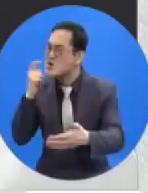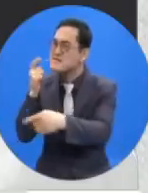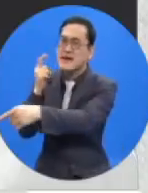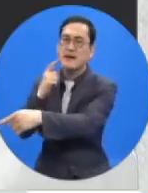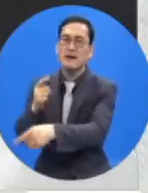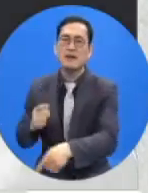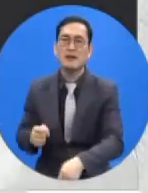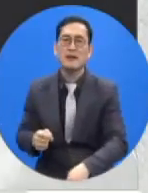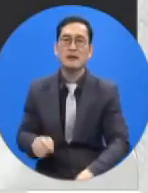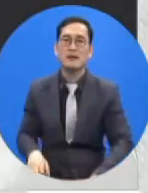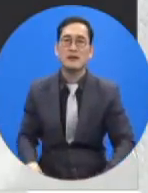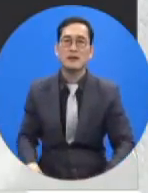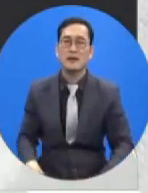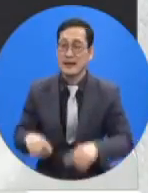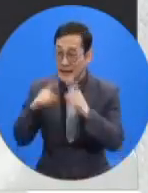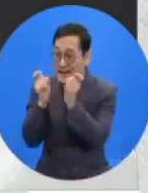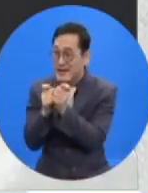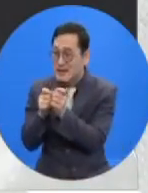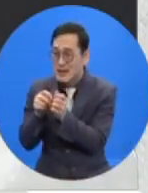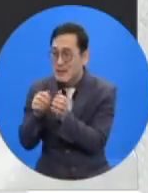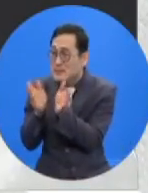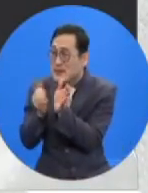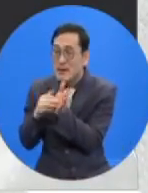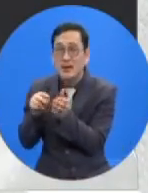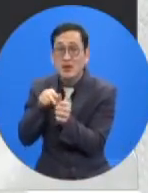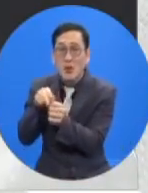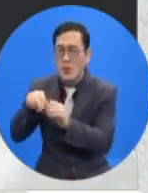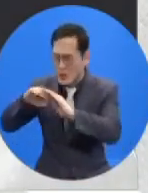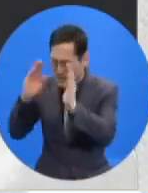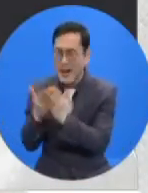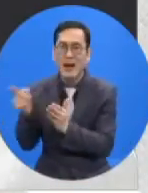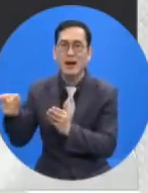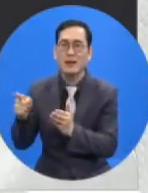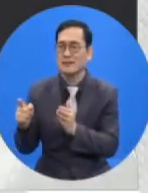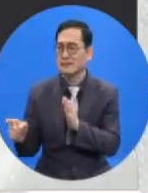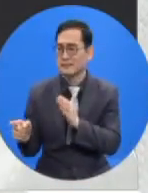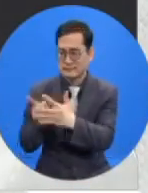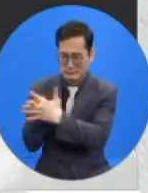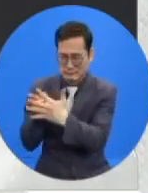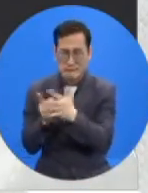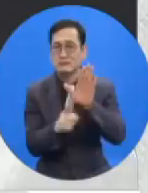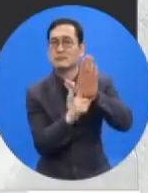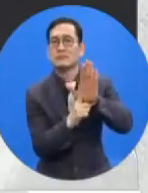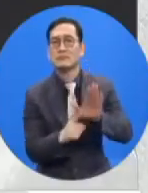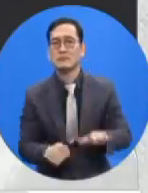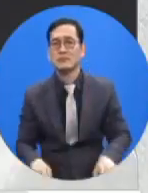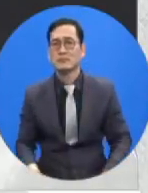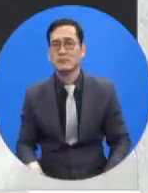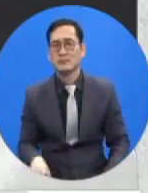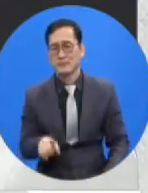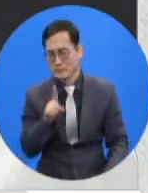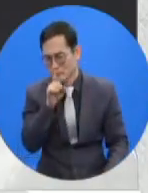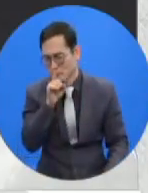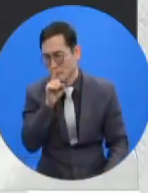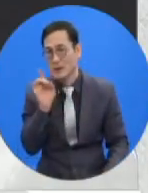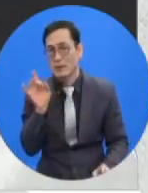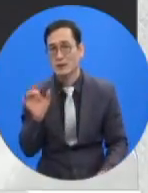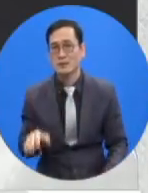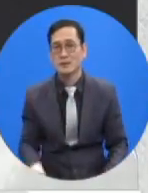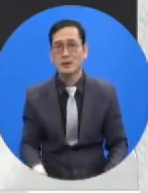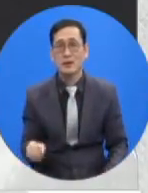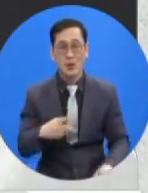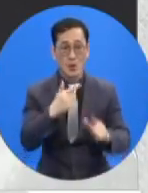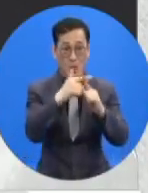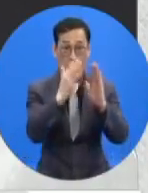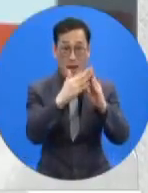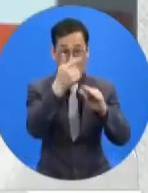가장 중요한 사생활에 대한 문제를 우리 국민들이 지금 다 양보를 하고 있어요. 종교 집회 가서 예배 드리고 싶어도, 예배를 드리고 싶어도 못 갑니다.